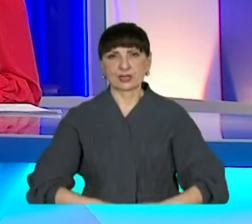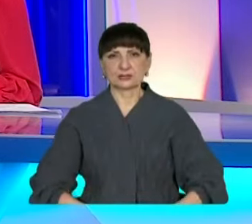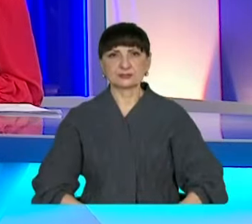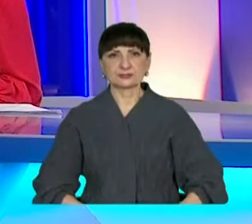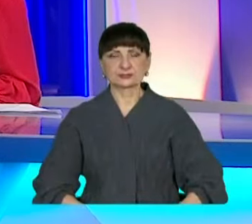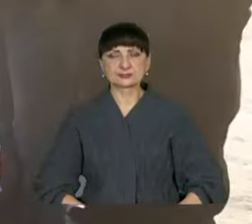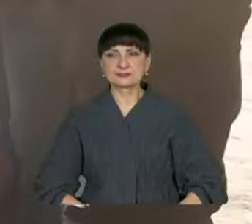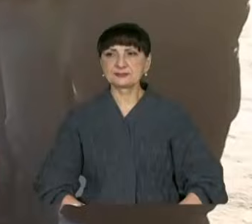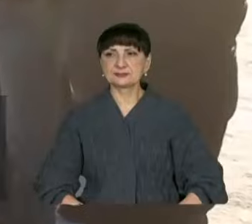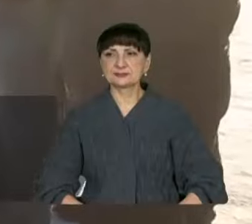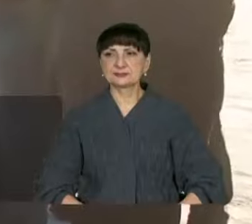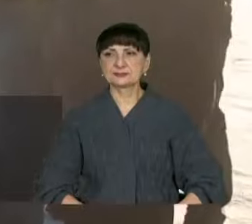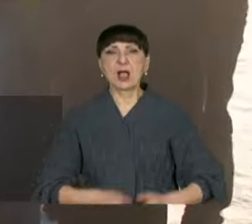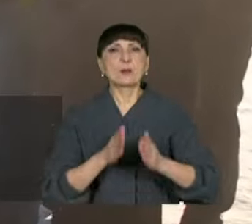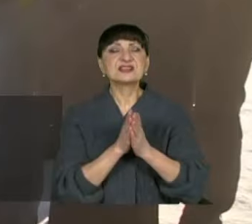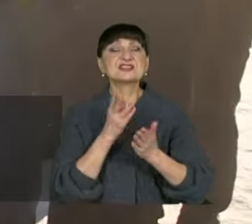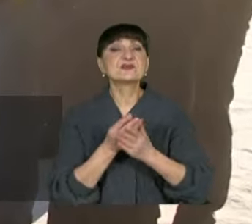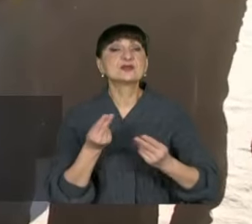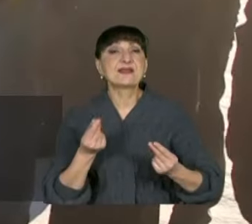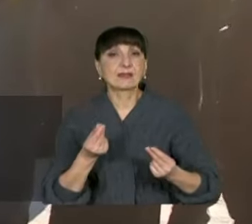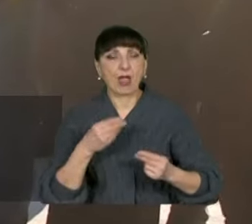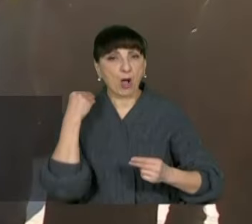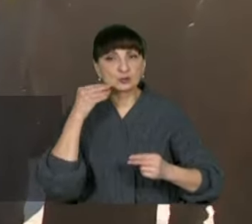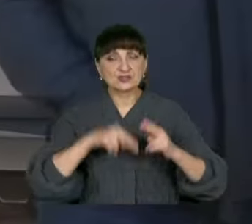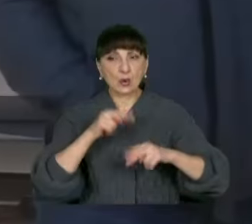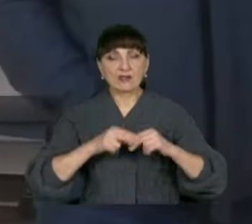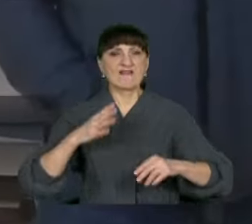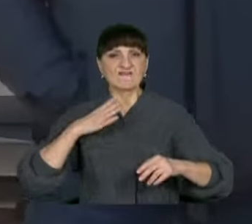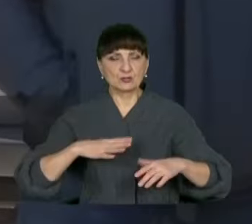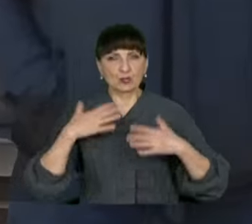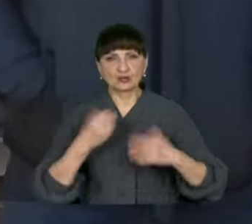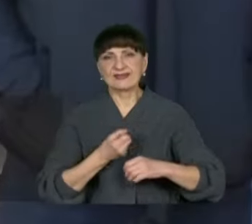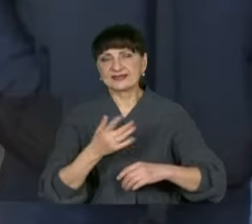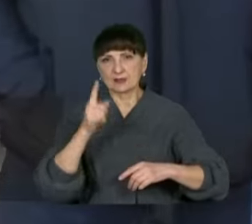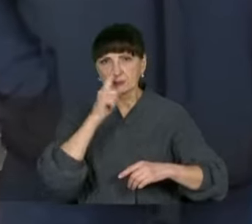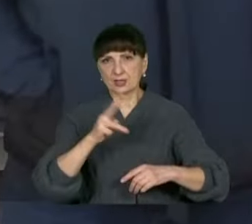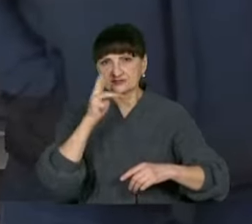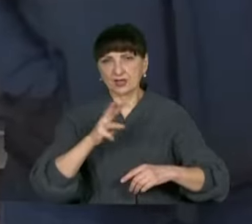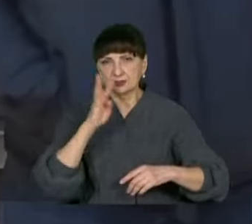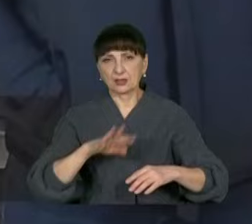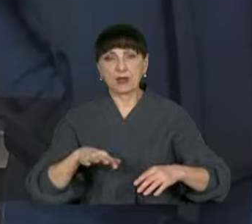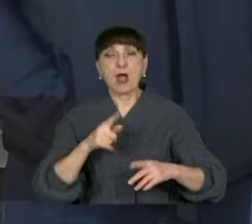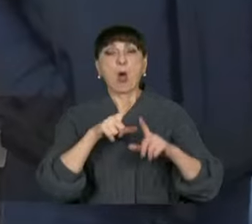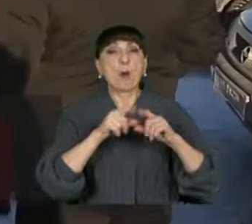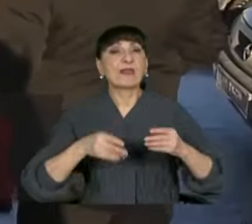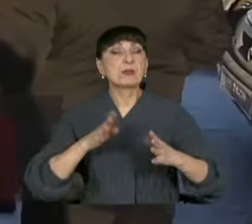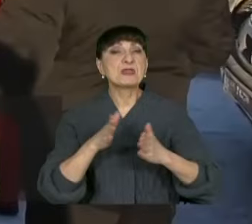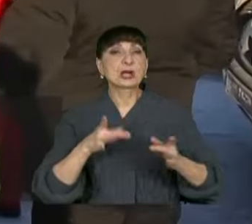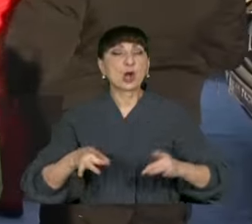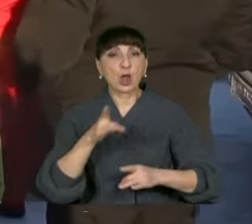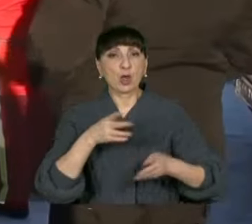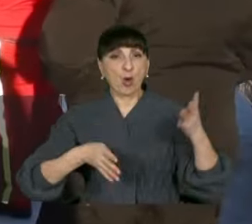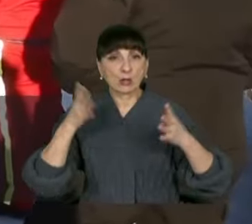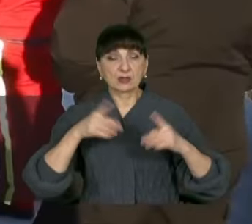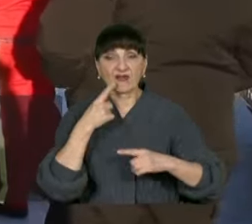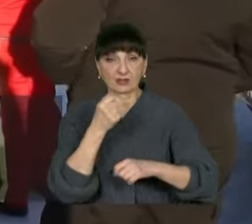Ауэсовой. Просить свои кровные актюбинские строители вынуждены вот уже несколько месяцев. Объект – это ЖК в микрорайоне Алтын-Орда,